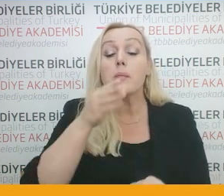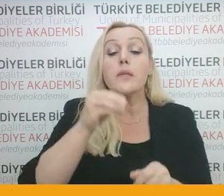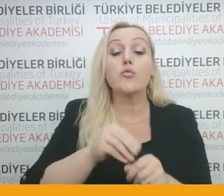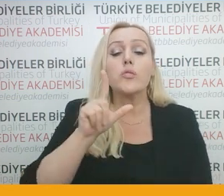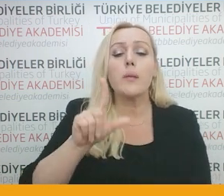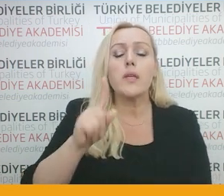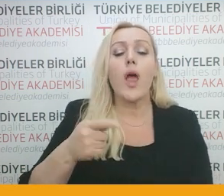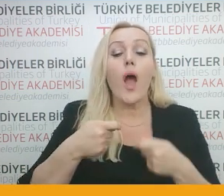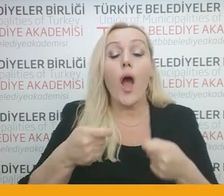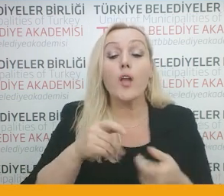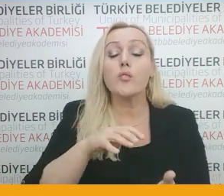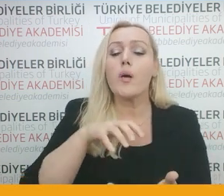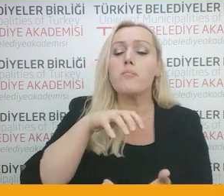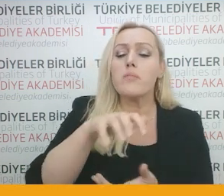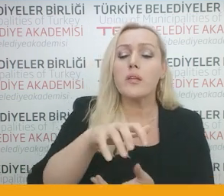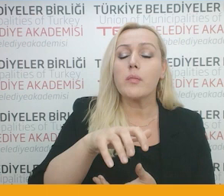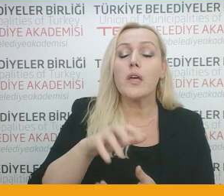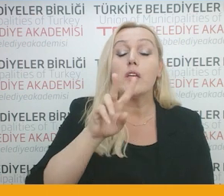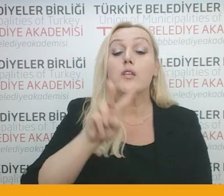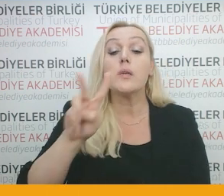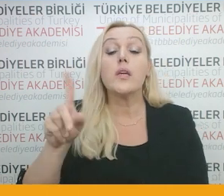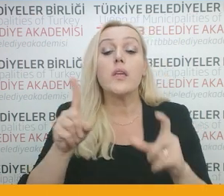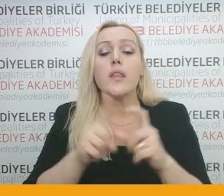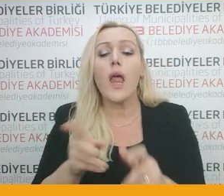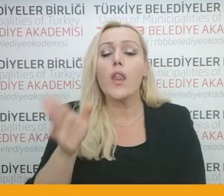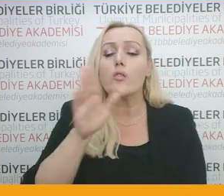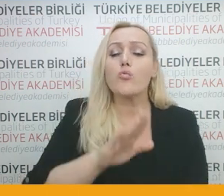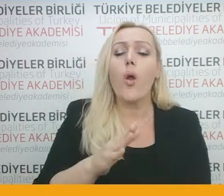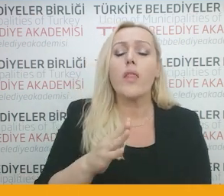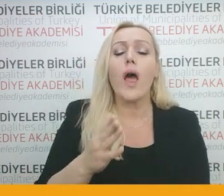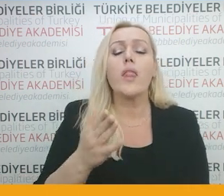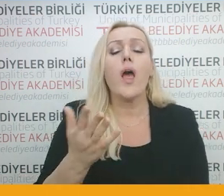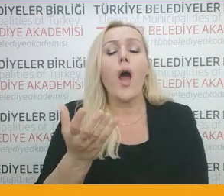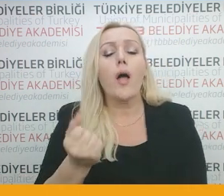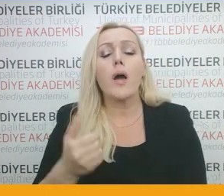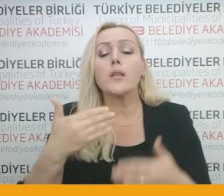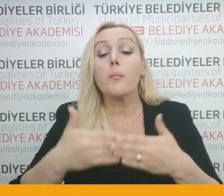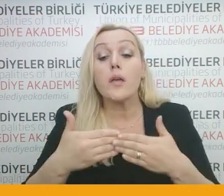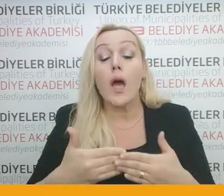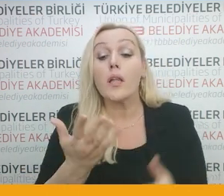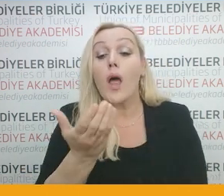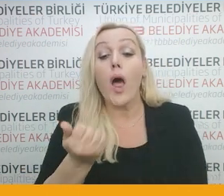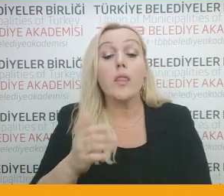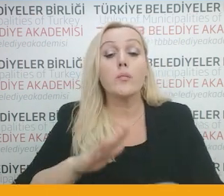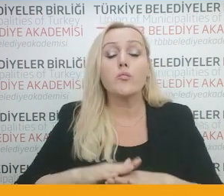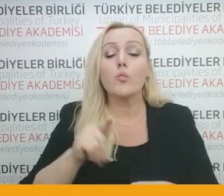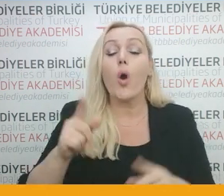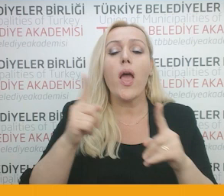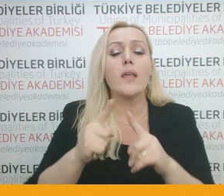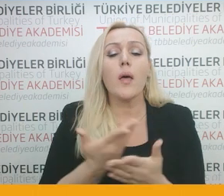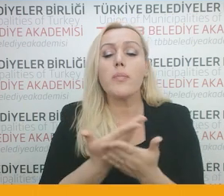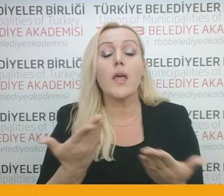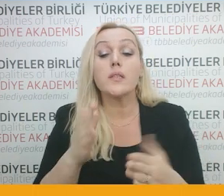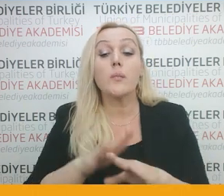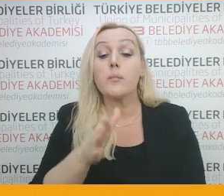Yani bir harcama birimi 22D ile doğrudan teminle veya 21F ile pazarlık usulüyle bir alım yapacaksa bu hesapları nasıl